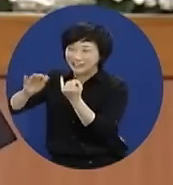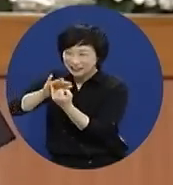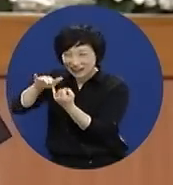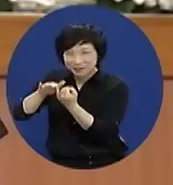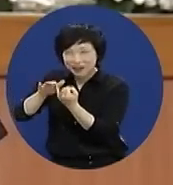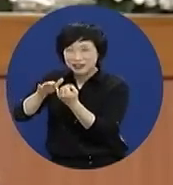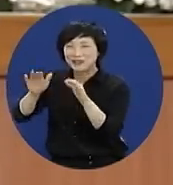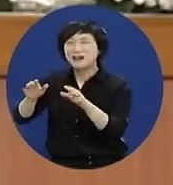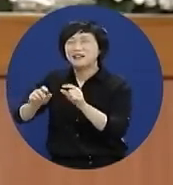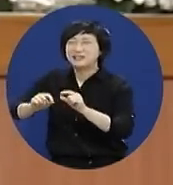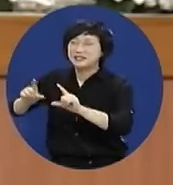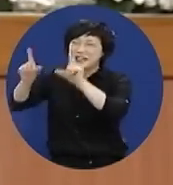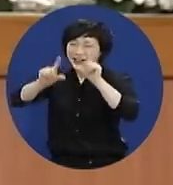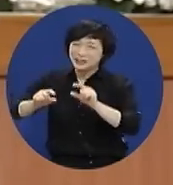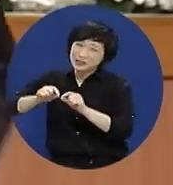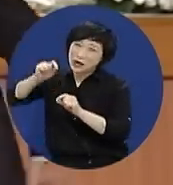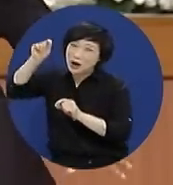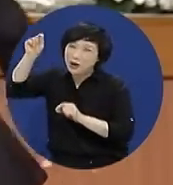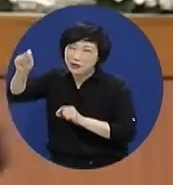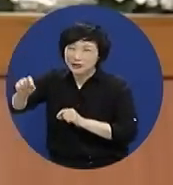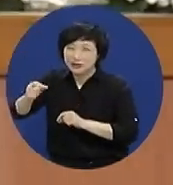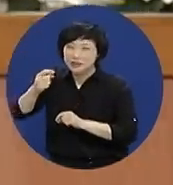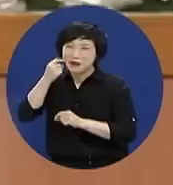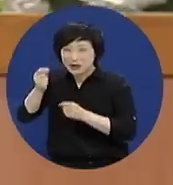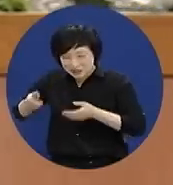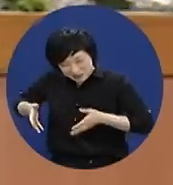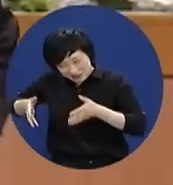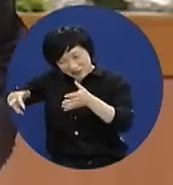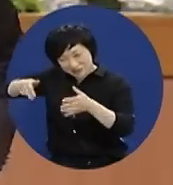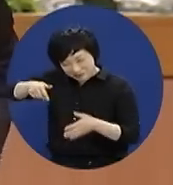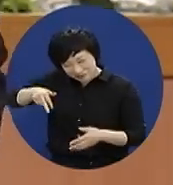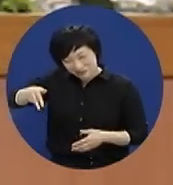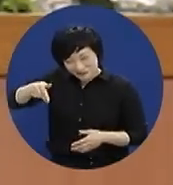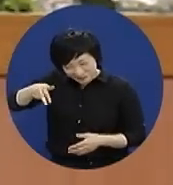に黄金の道を歩き